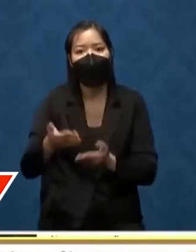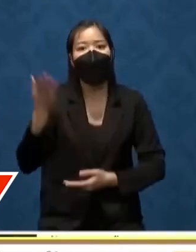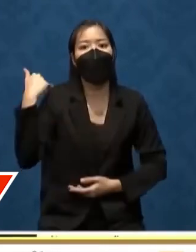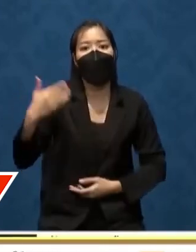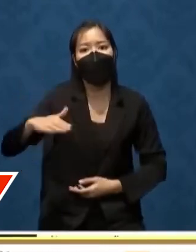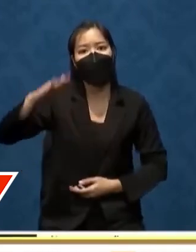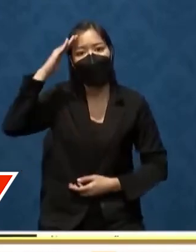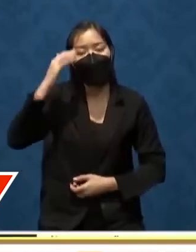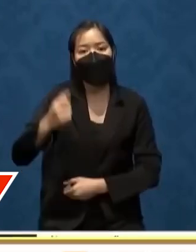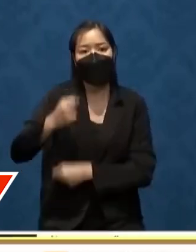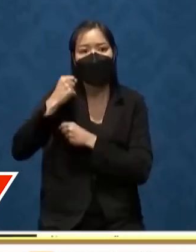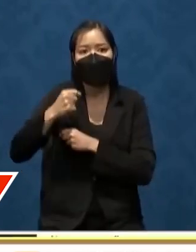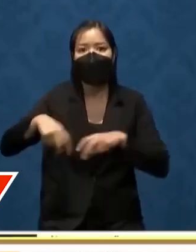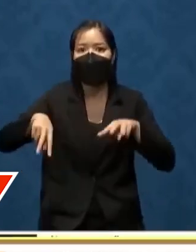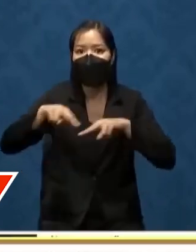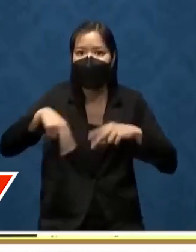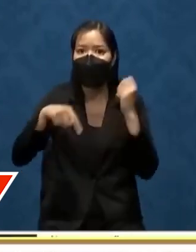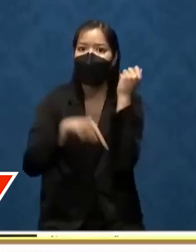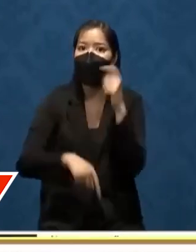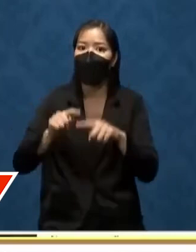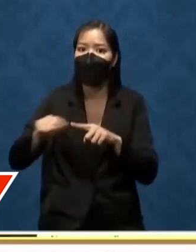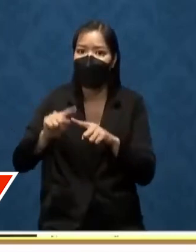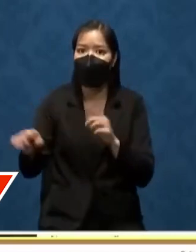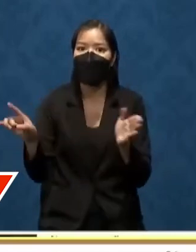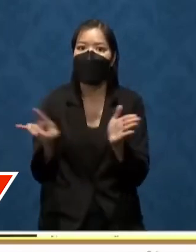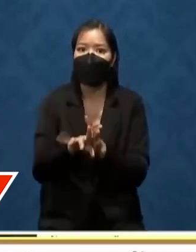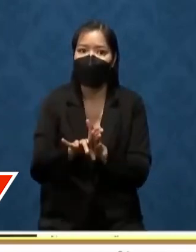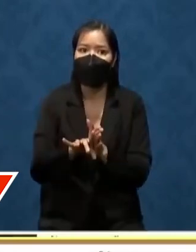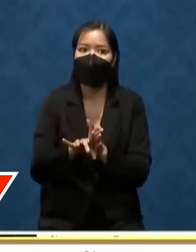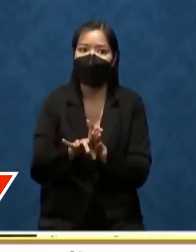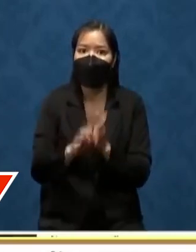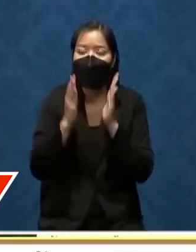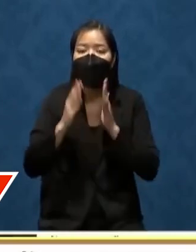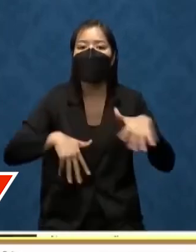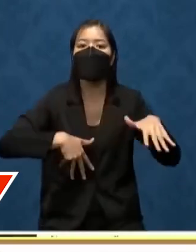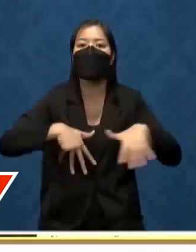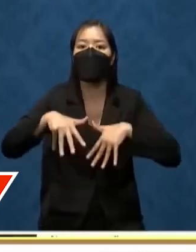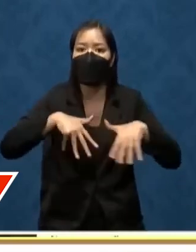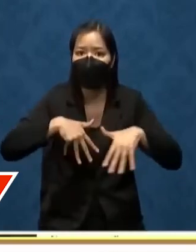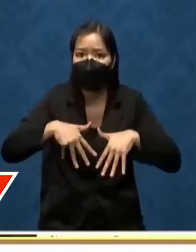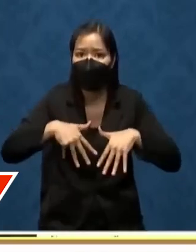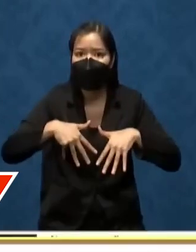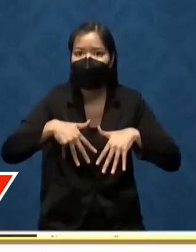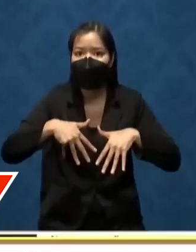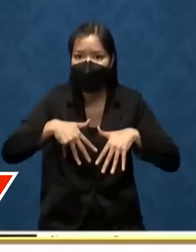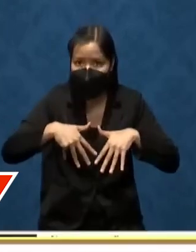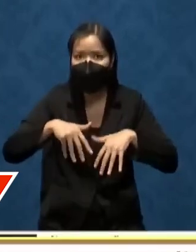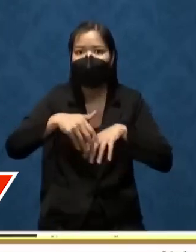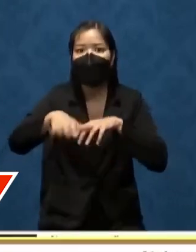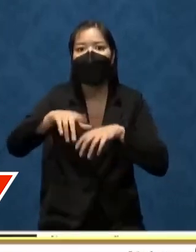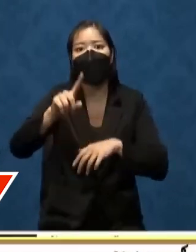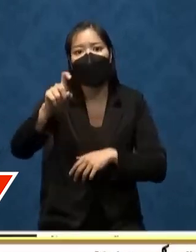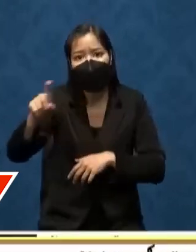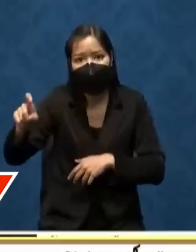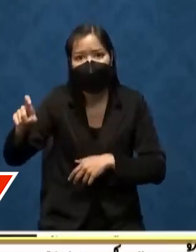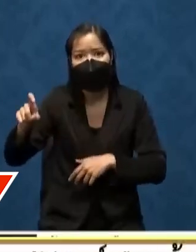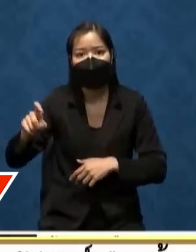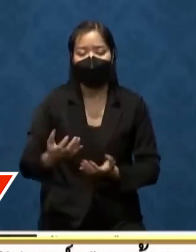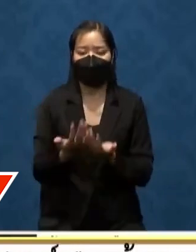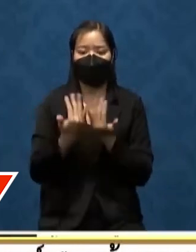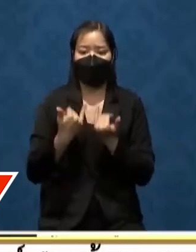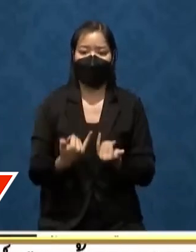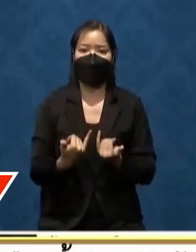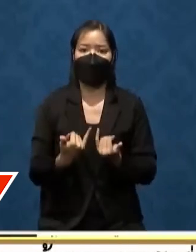หารผดภามีการทดหอคอรัชั่นสุดท้ายเกิดความสญเสียกับประชาชนทั่วไปภายนอกต่มา